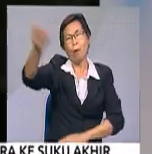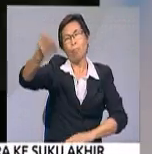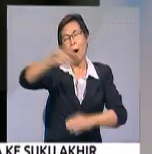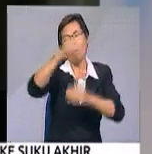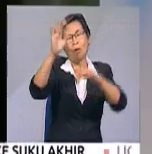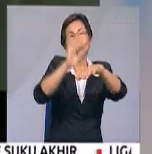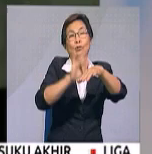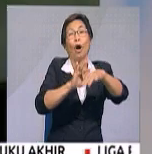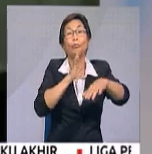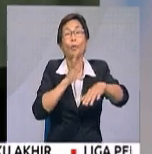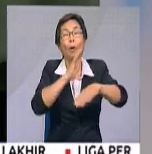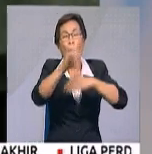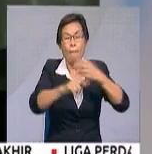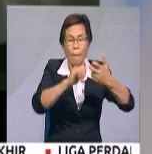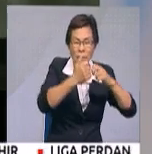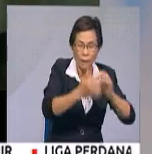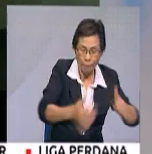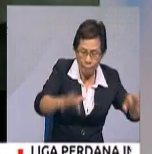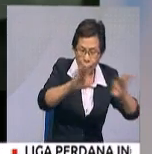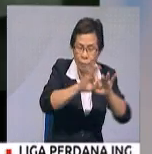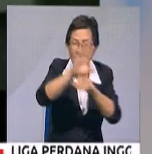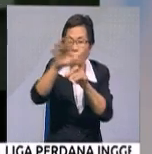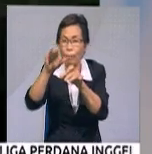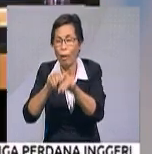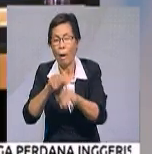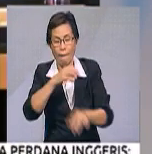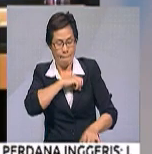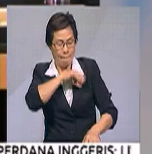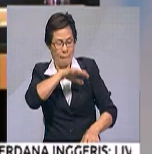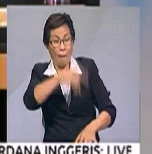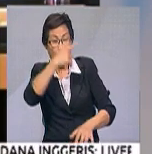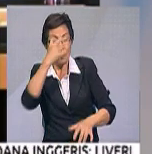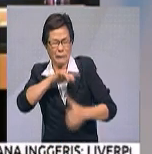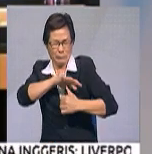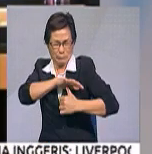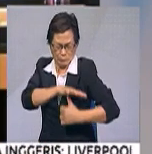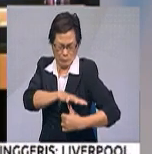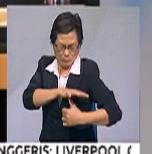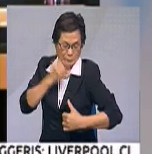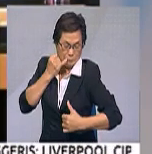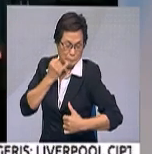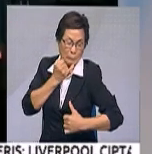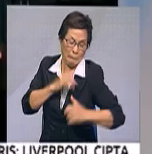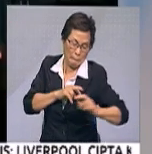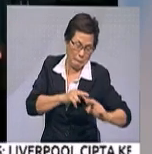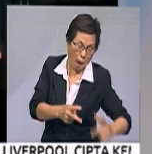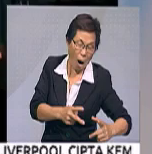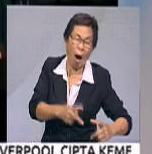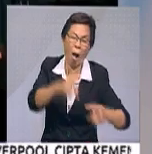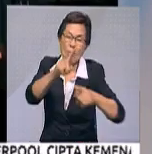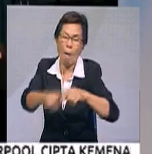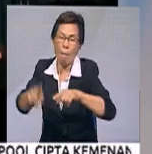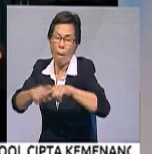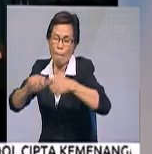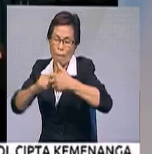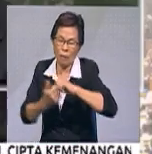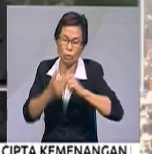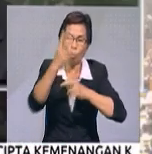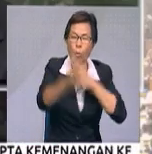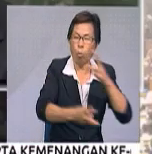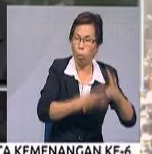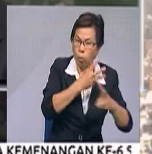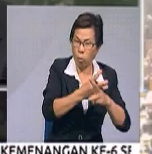menyentuh beberapa isu kritikal termasuk isu Palestin akibat cengkaman Israel yang menyebabkan pelbagai masalah